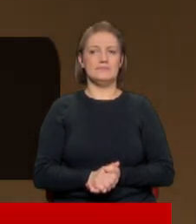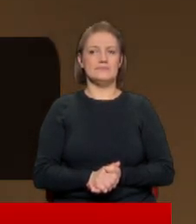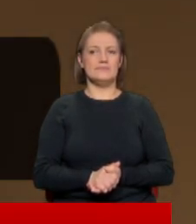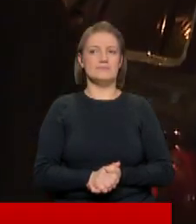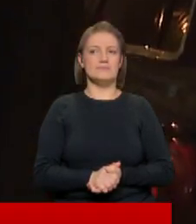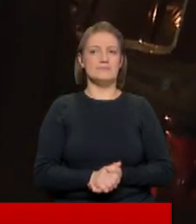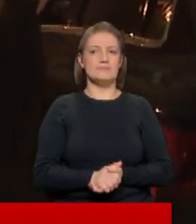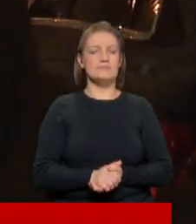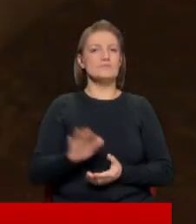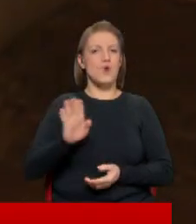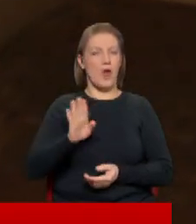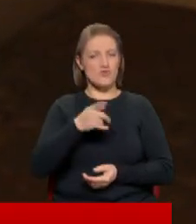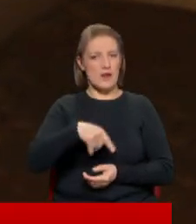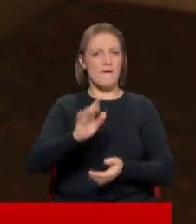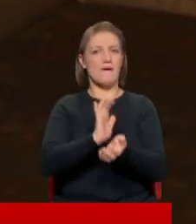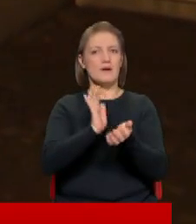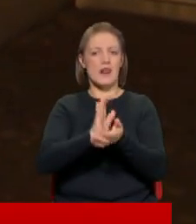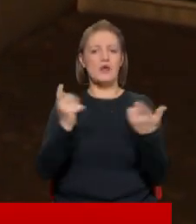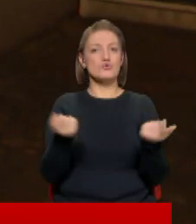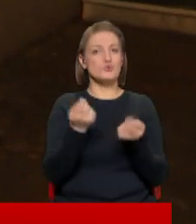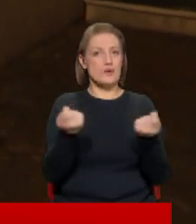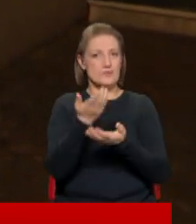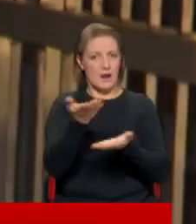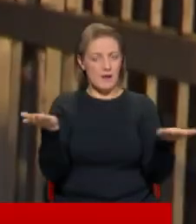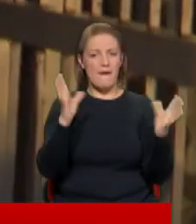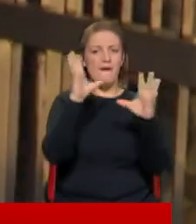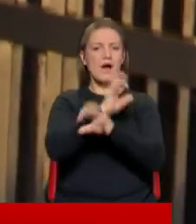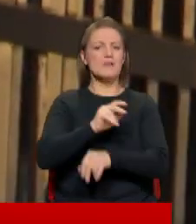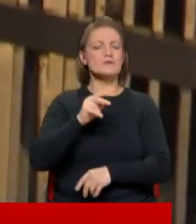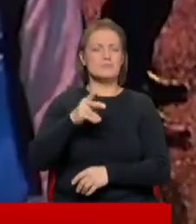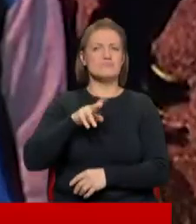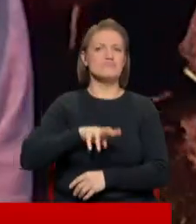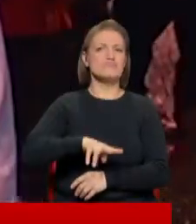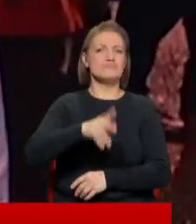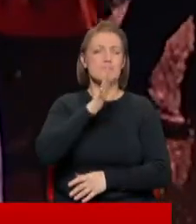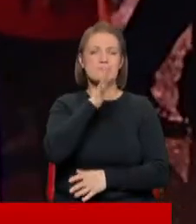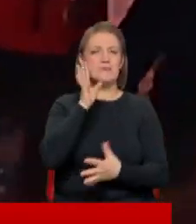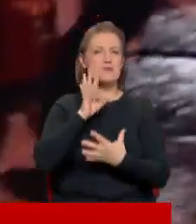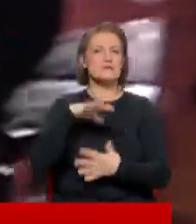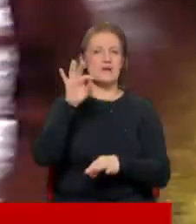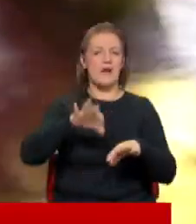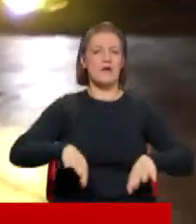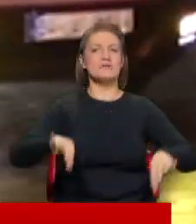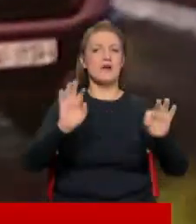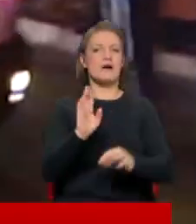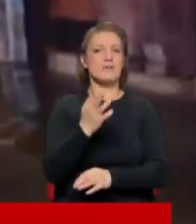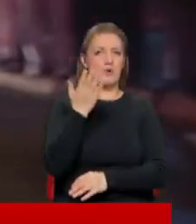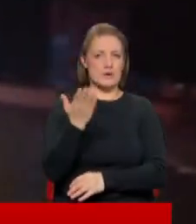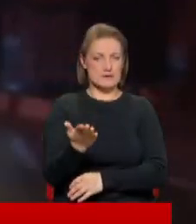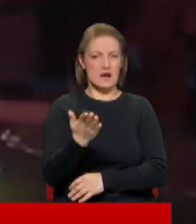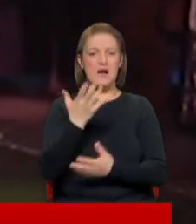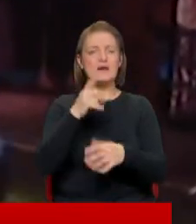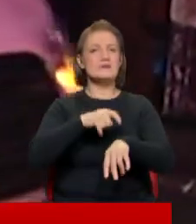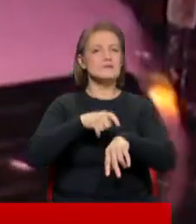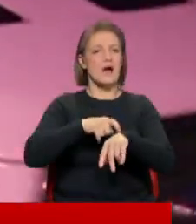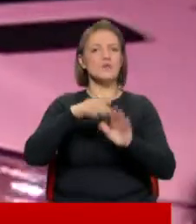özel harekat. Öğrenciler, veliler, çalışanlar, karanlık sokaklarda, bilim insanları da hazırladıkları raporlarda kalıcı